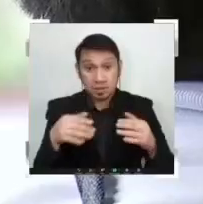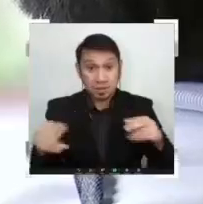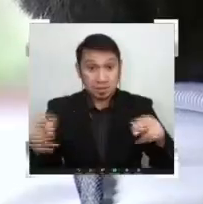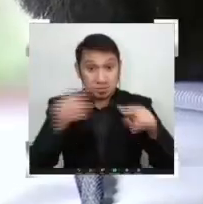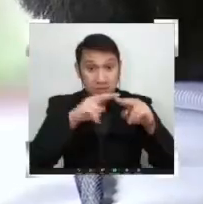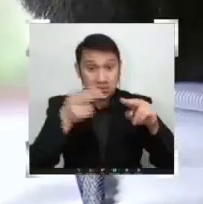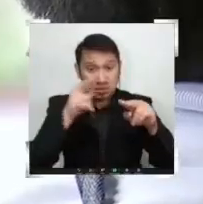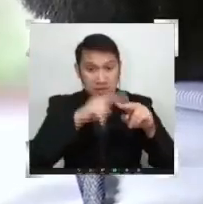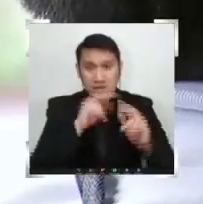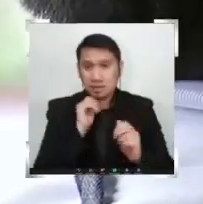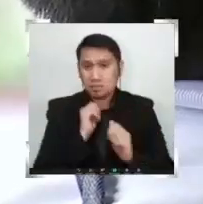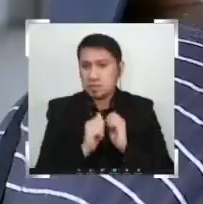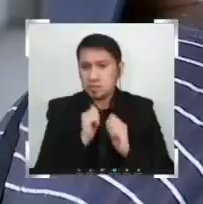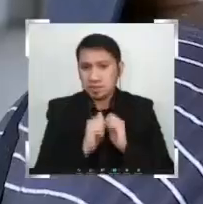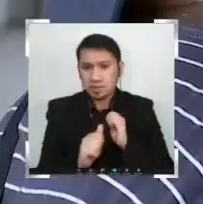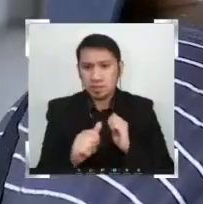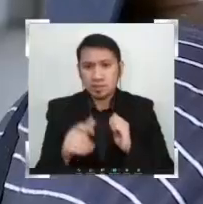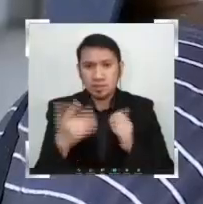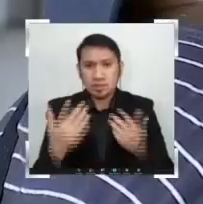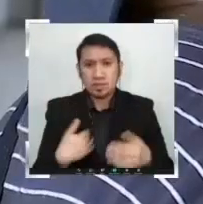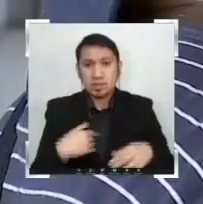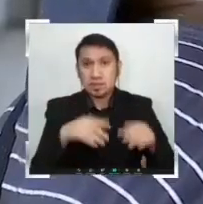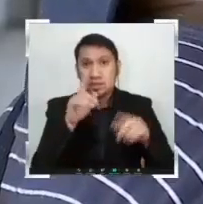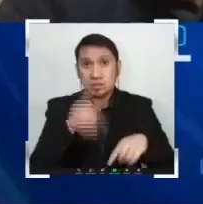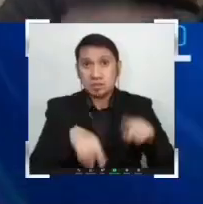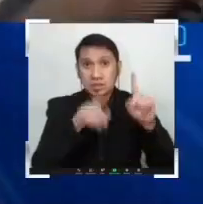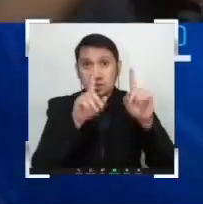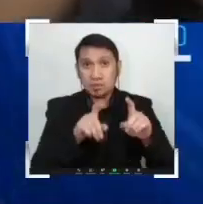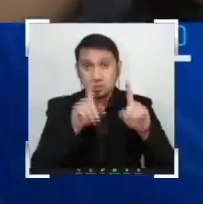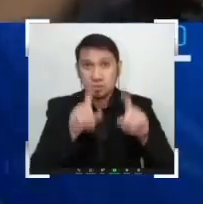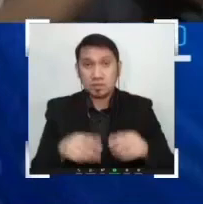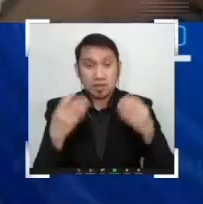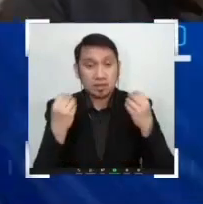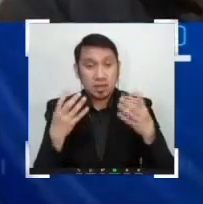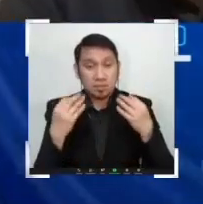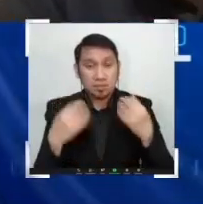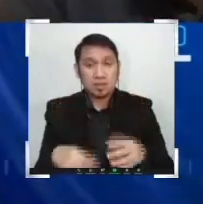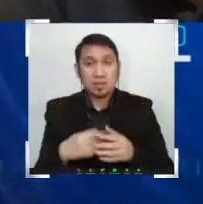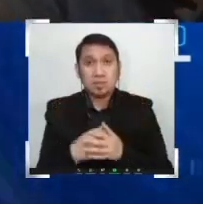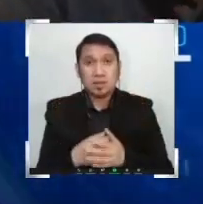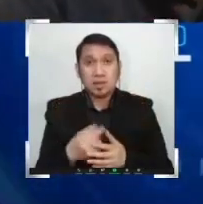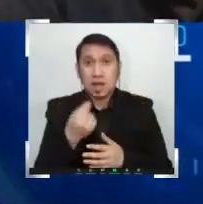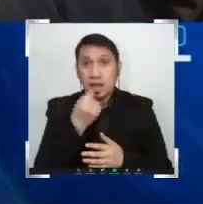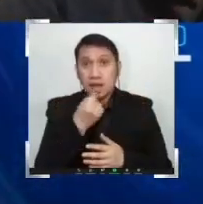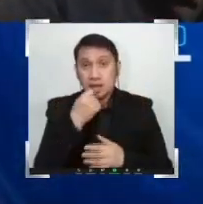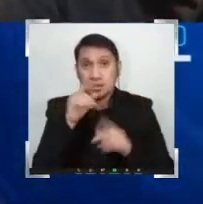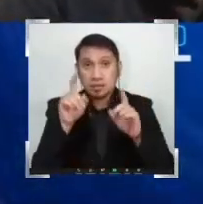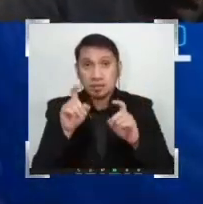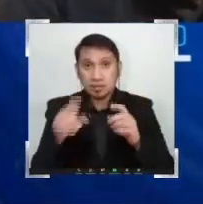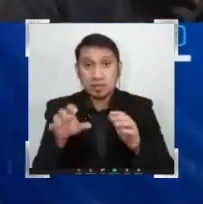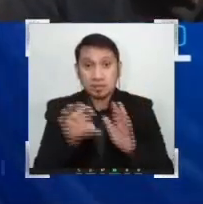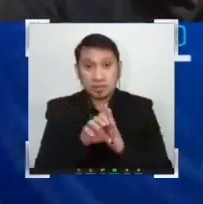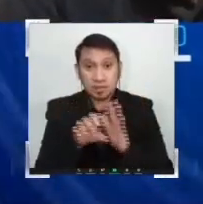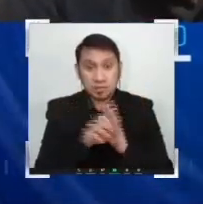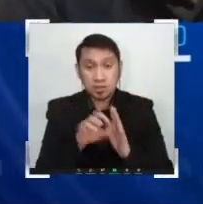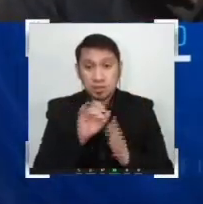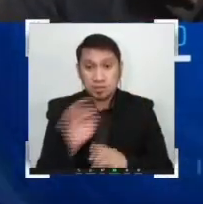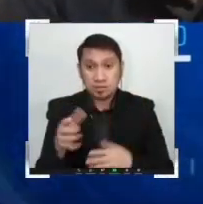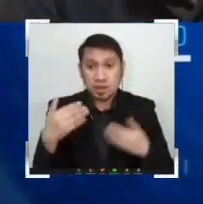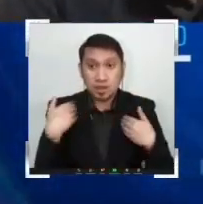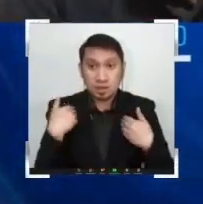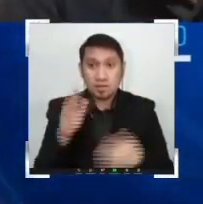rin kinakaya ng testing sites ang dami ng mga nagpapatest. If it exceeds 50%, we won't really have a lot